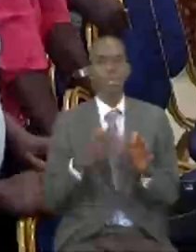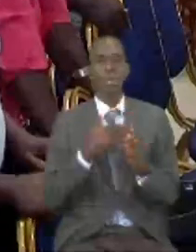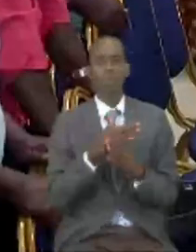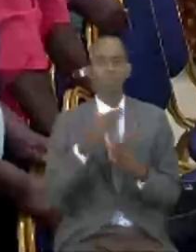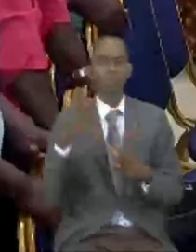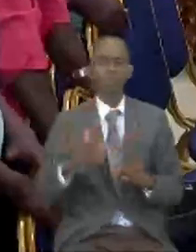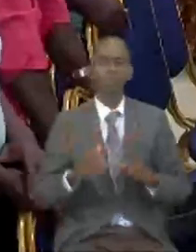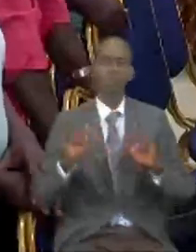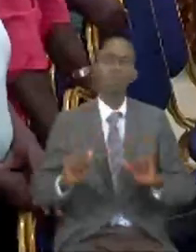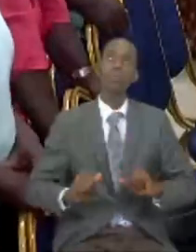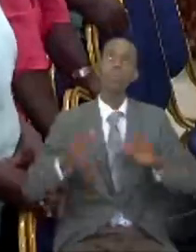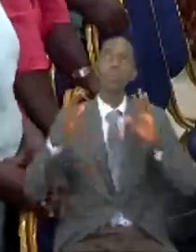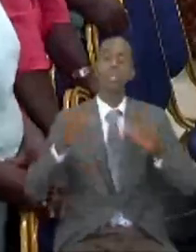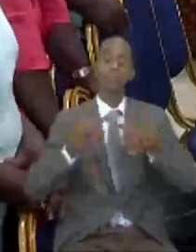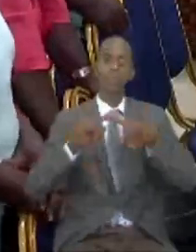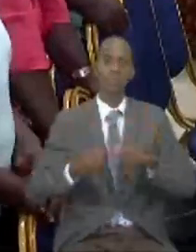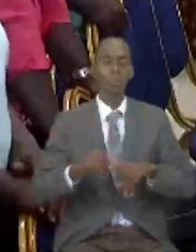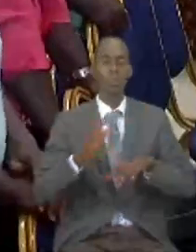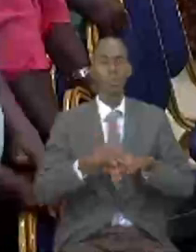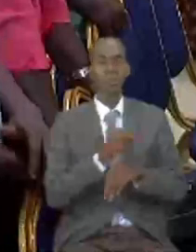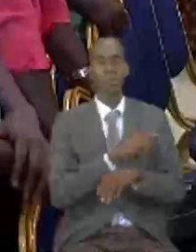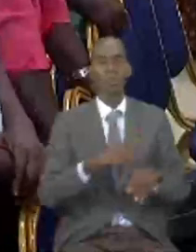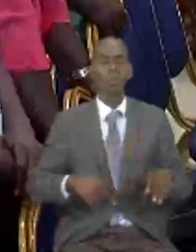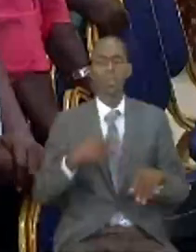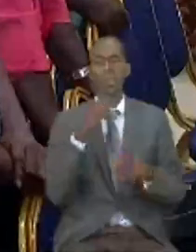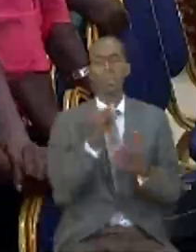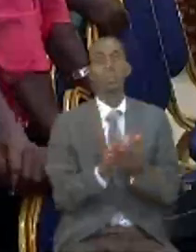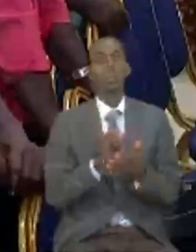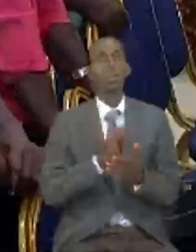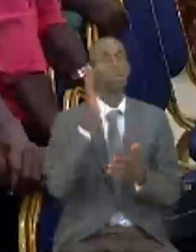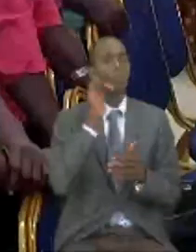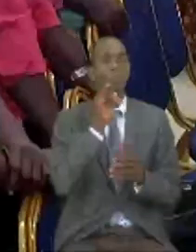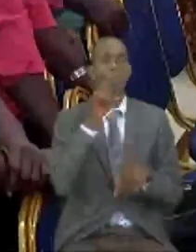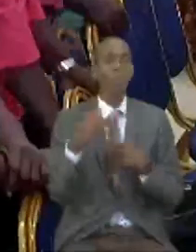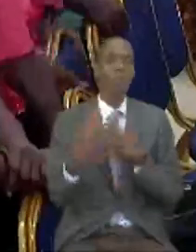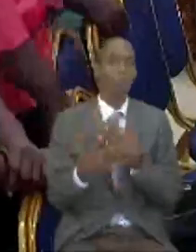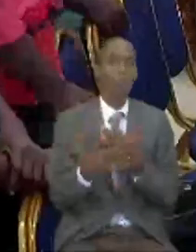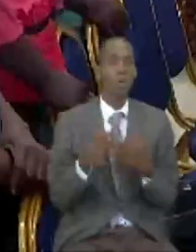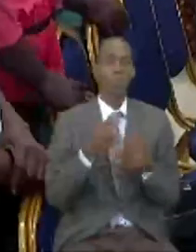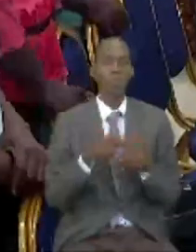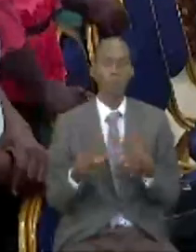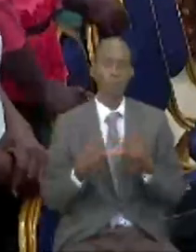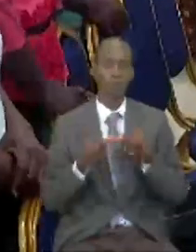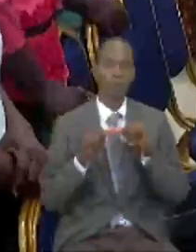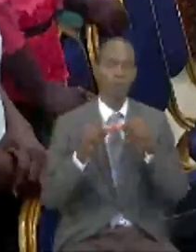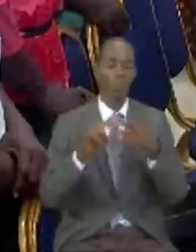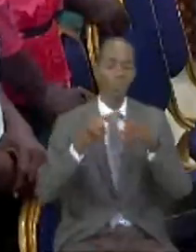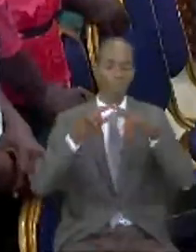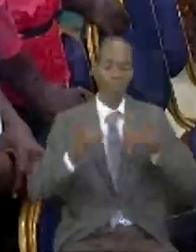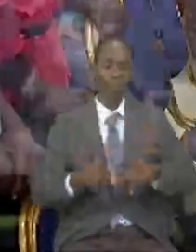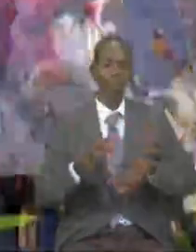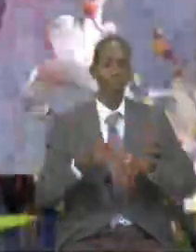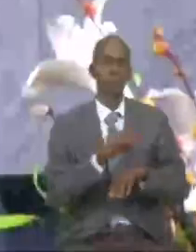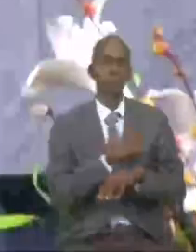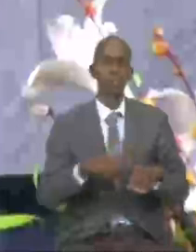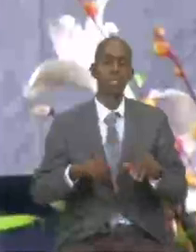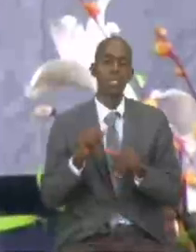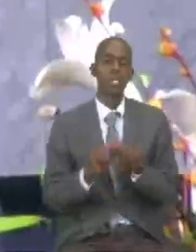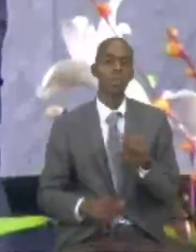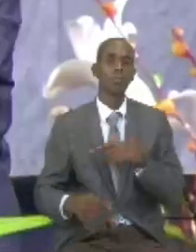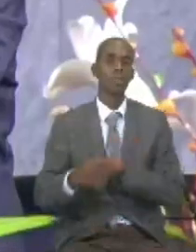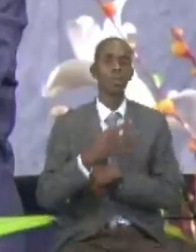et avec la communion et nous adossons au Seigneur. Seigneur, je ne veux pas te quitter. Je vais continuer de vivre pour dépendre